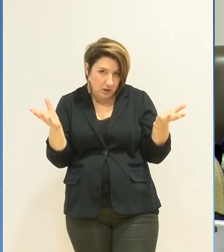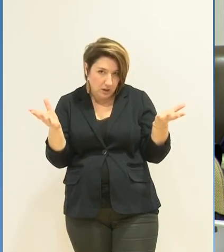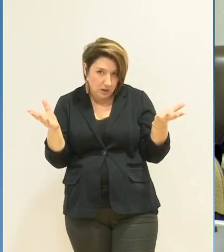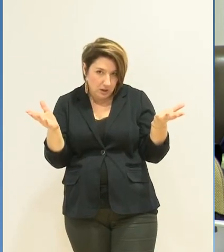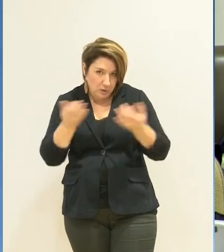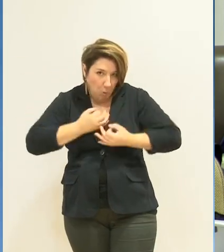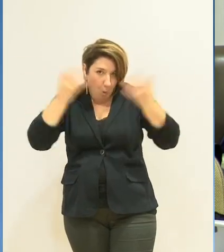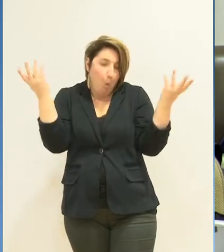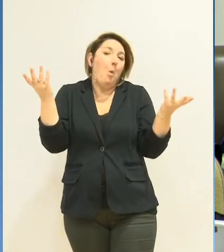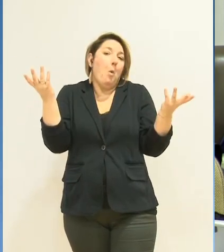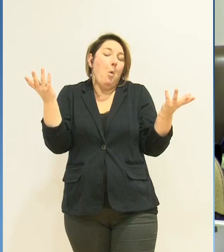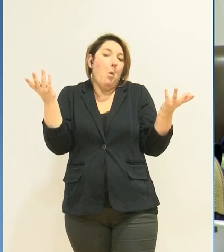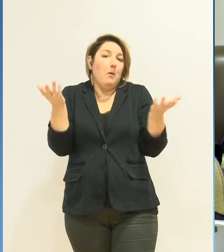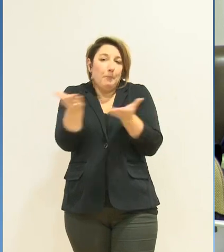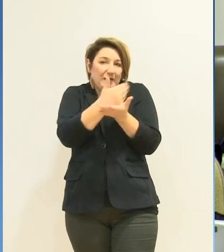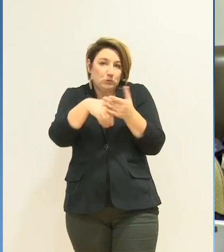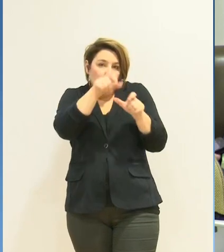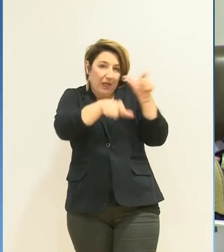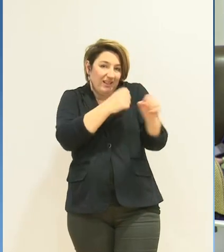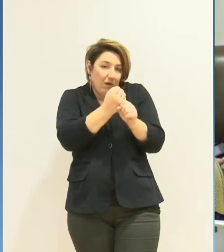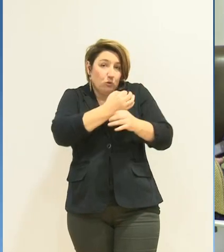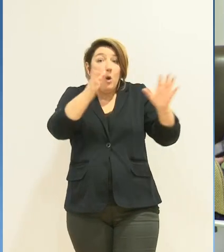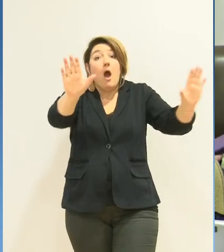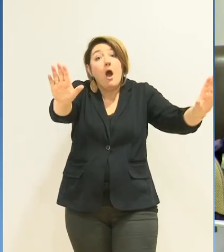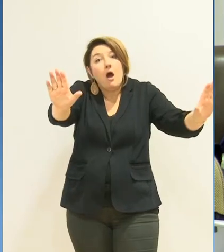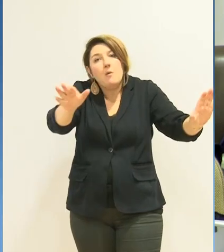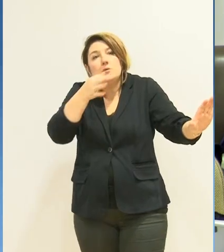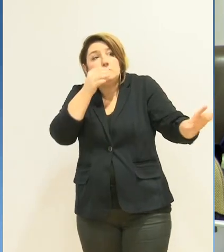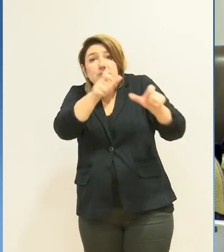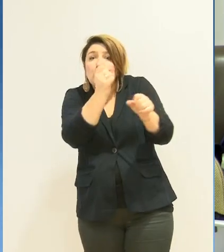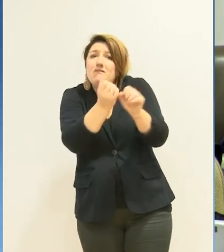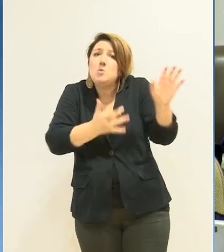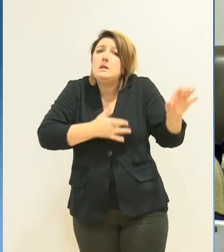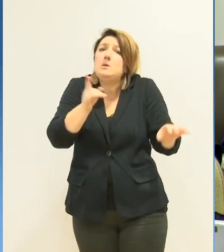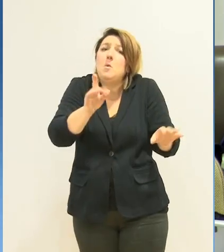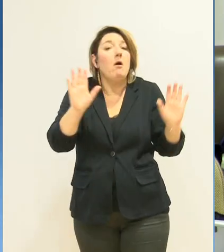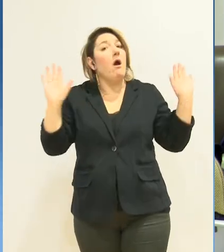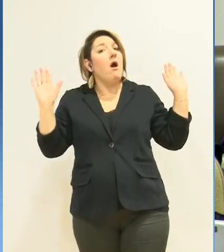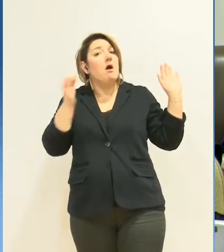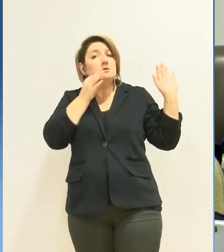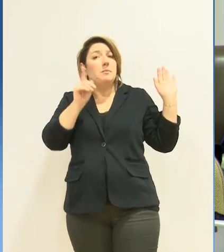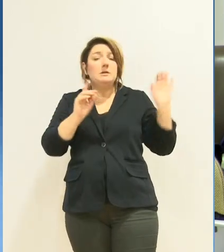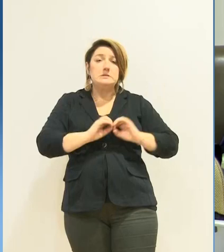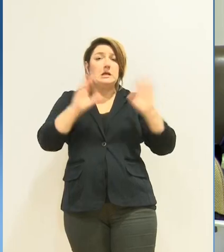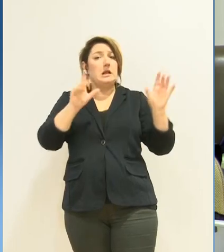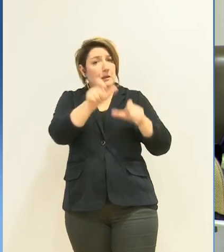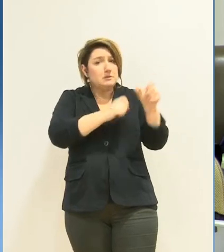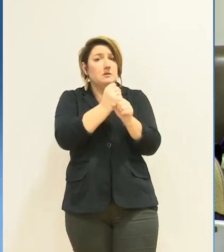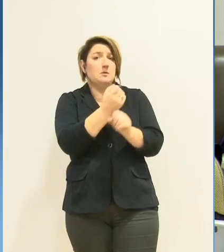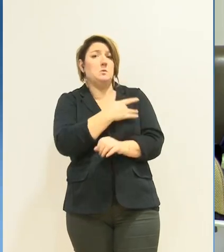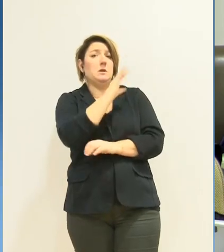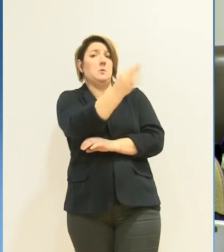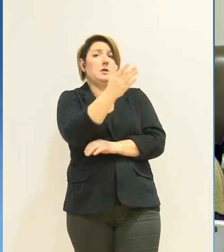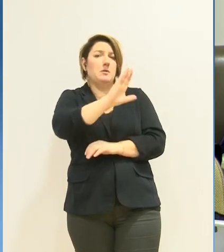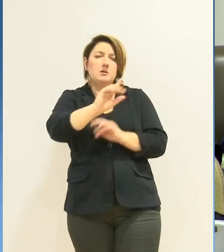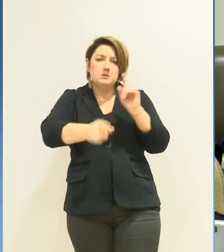surcharge manifeste en percevait alors je ne dis pas que les gens ne font pas des travaux utiles c'est très clair mais nous devons essayer d'optimiser ce travail